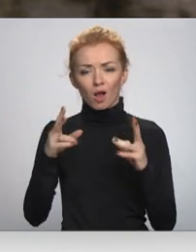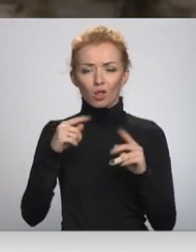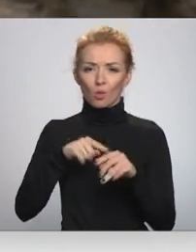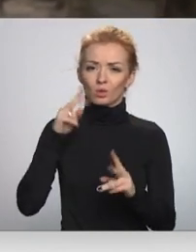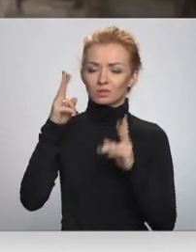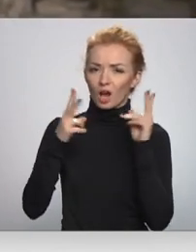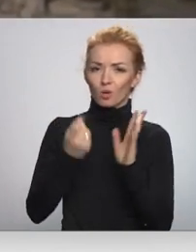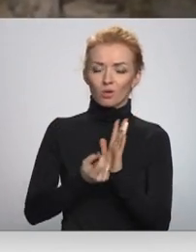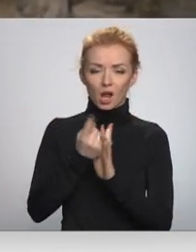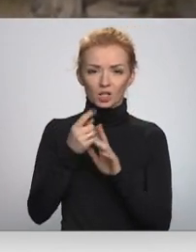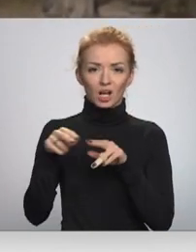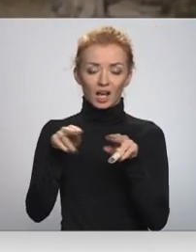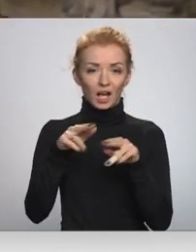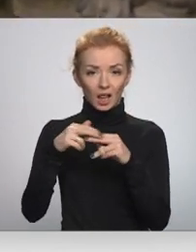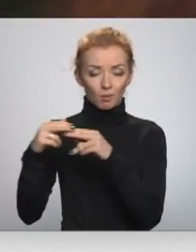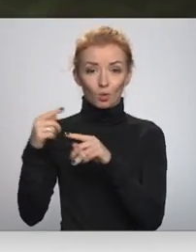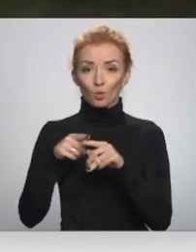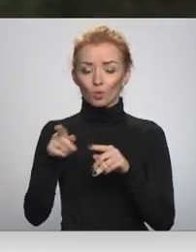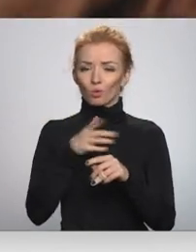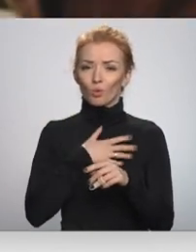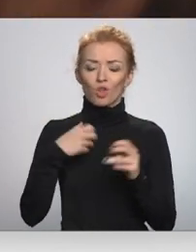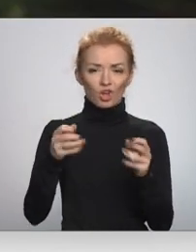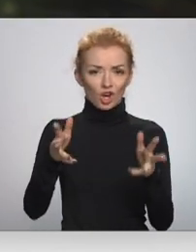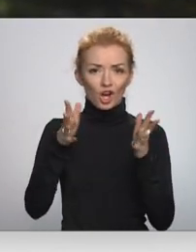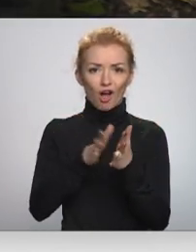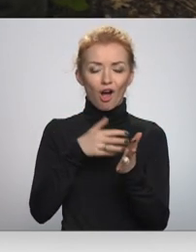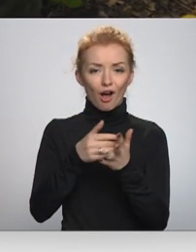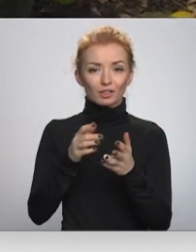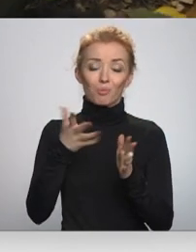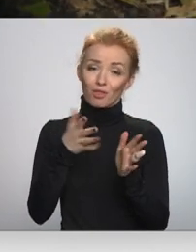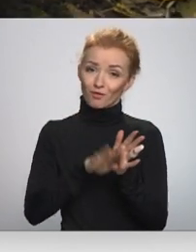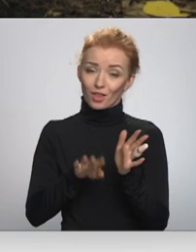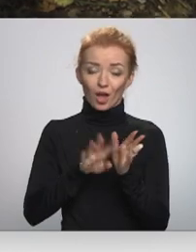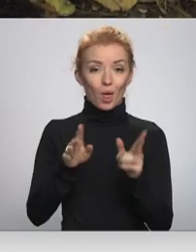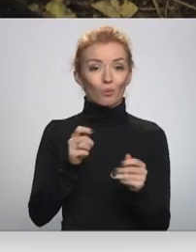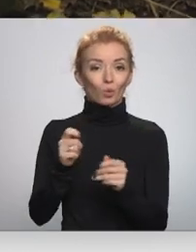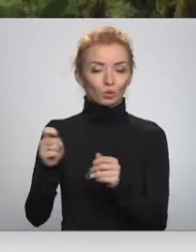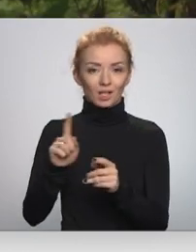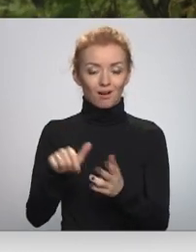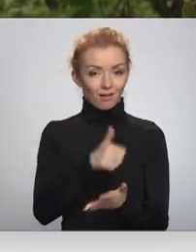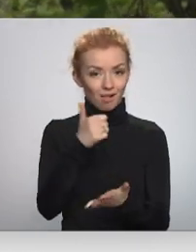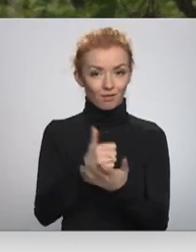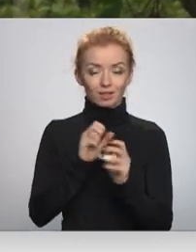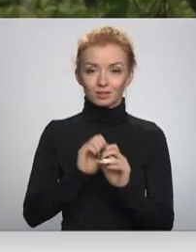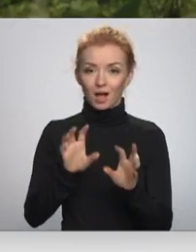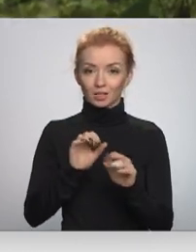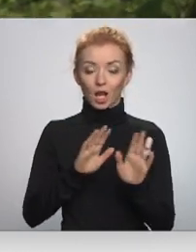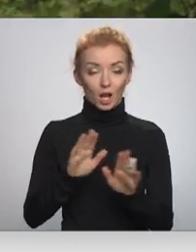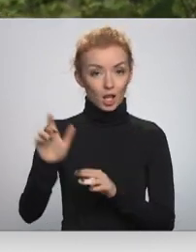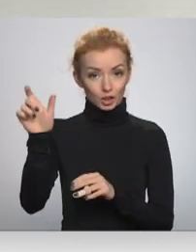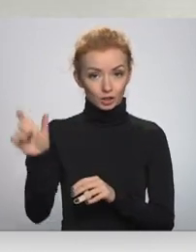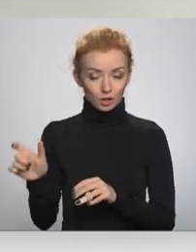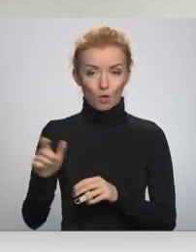noskaņu raisošus klipus, kuri būtu vizuāli krāšņi, taču pietiekoši vienkārši, lai mūzika paliktu priekšplānā. Stāstu video klipu režisors